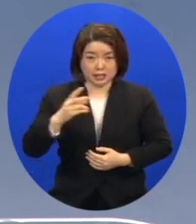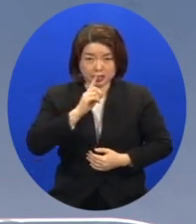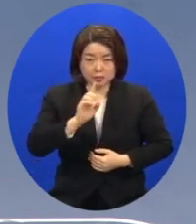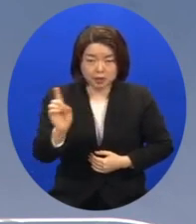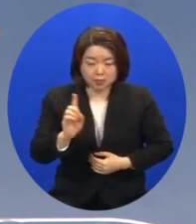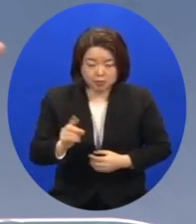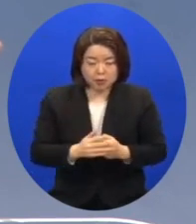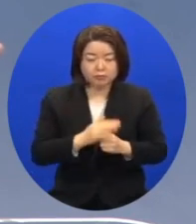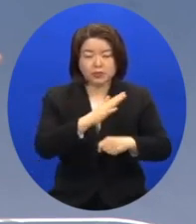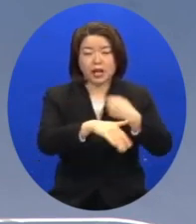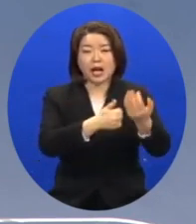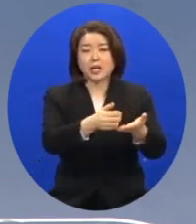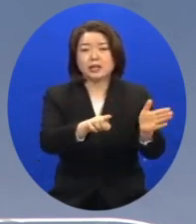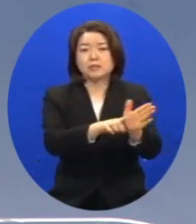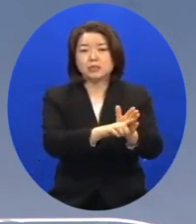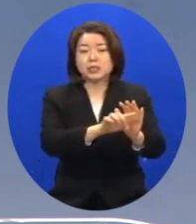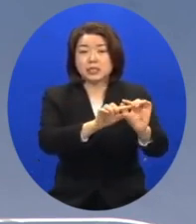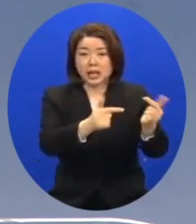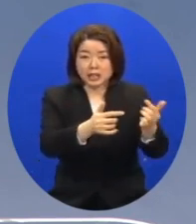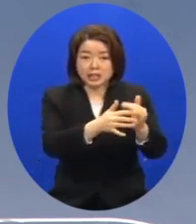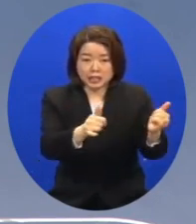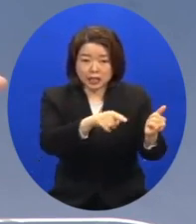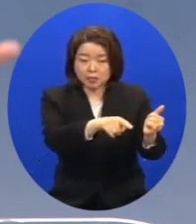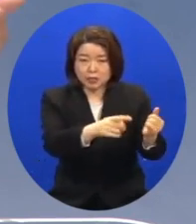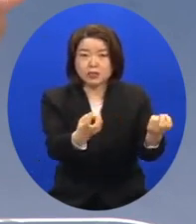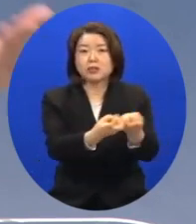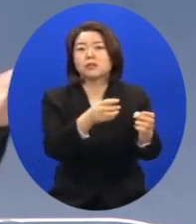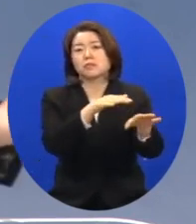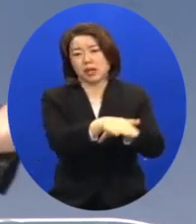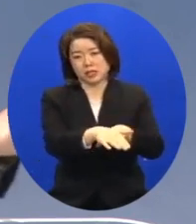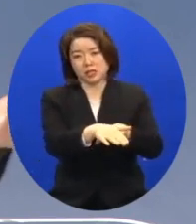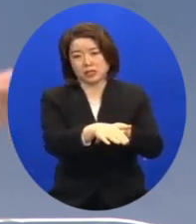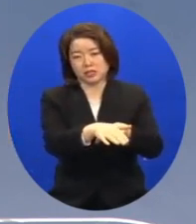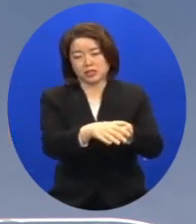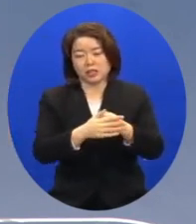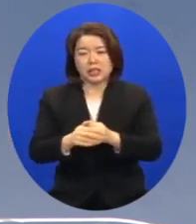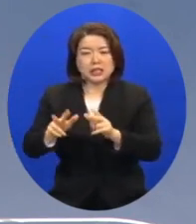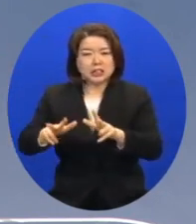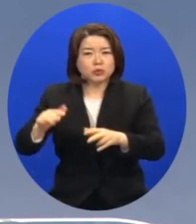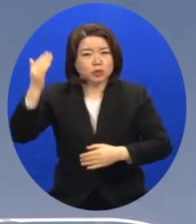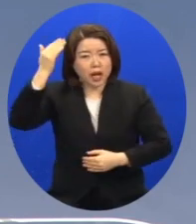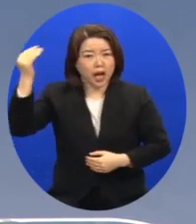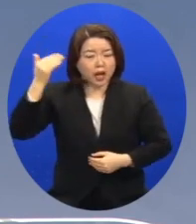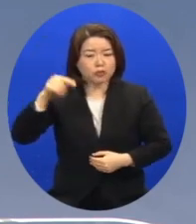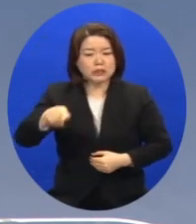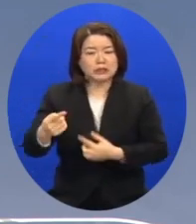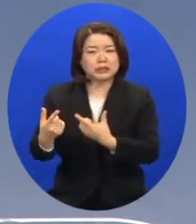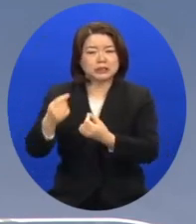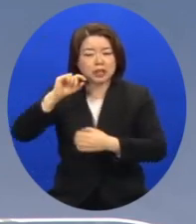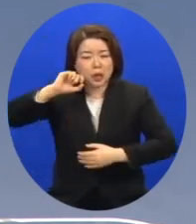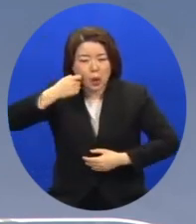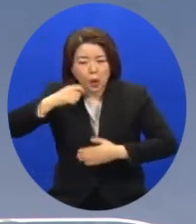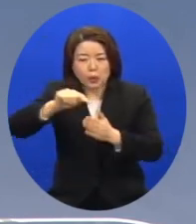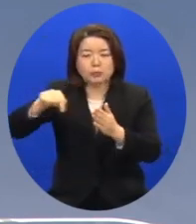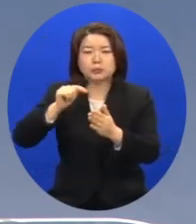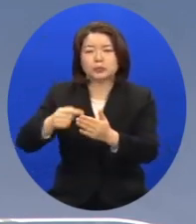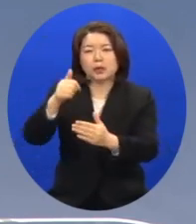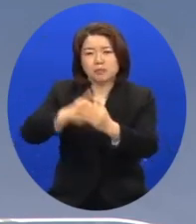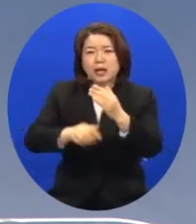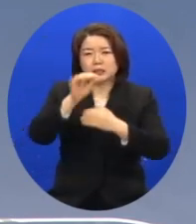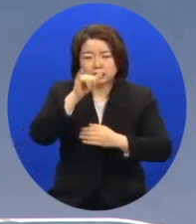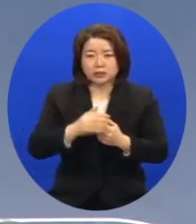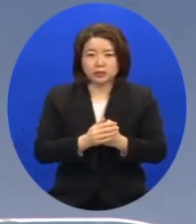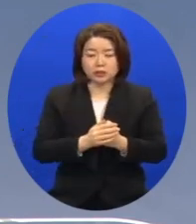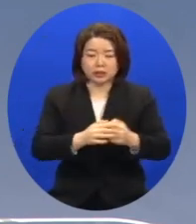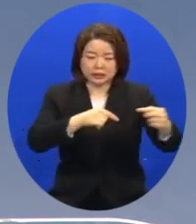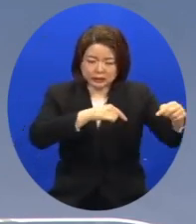그나 일반 사람들이 사는 방식이라는 거죠 지금 현재 우리나라가 그런 어려움에 빠져 있습니다 정치적으로나